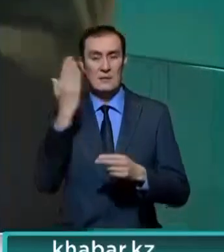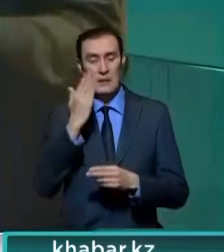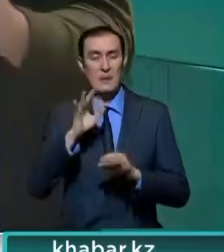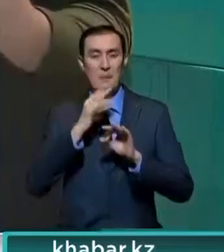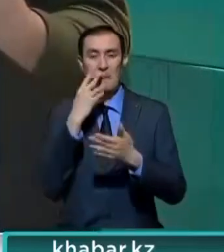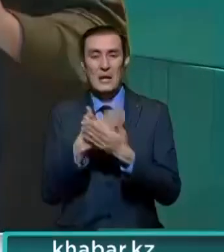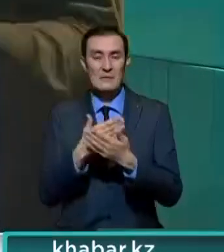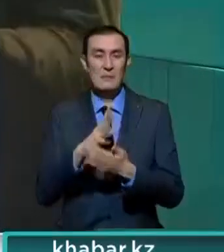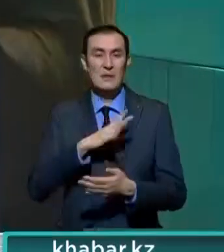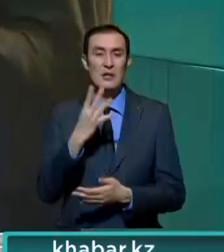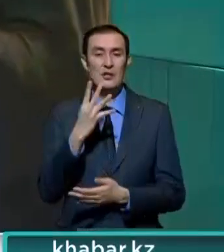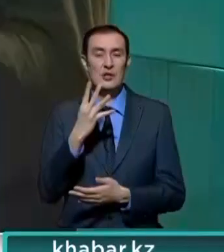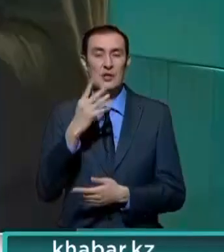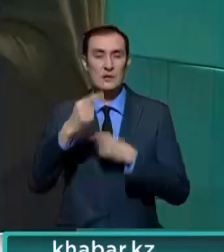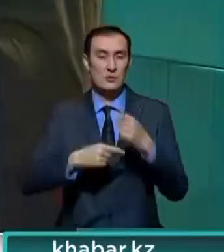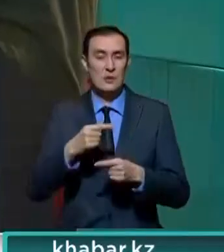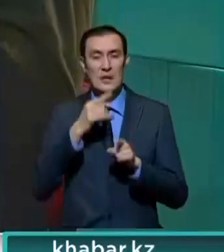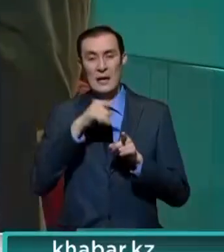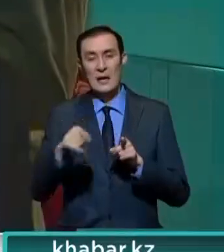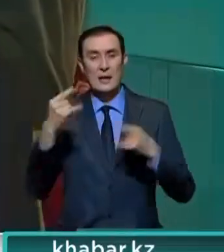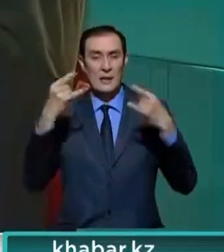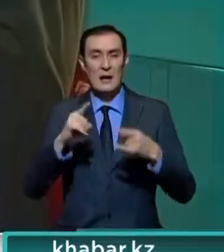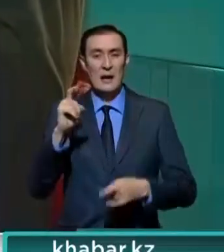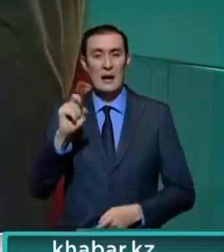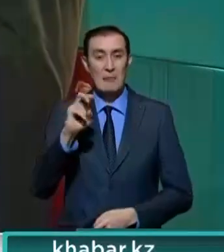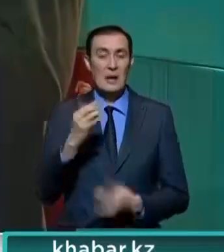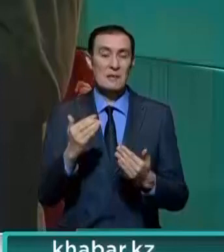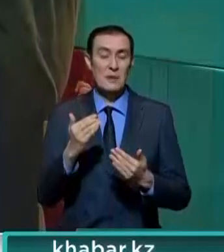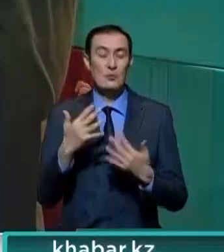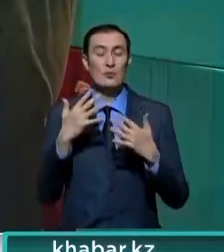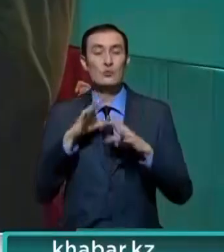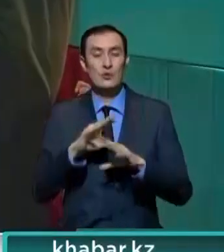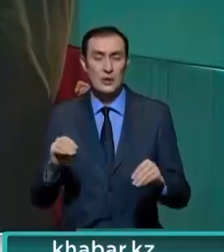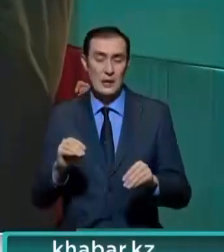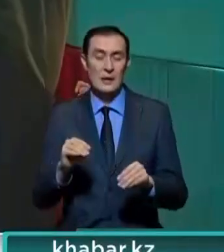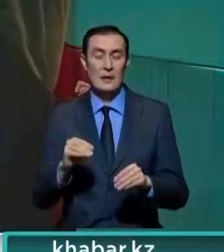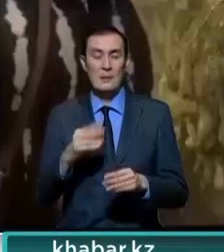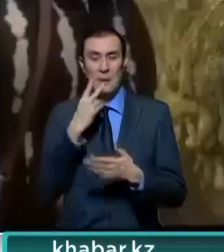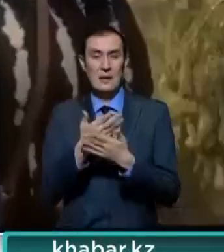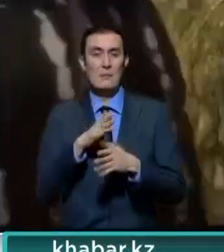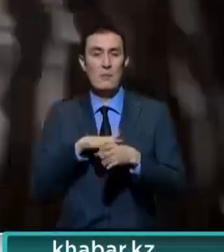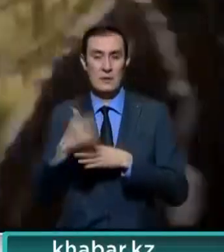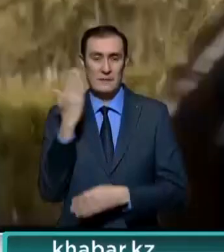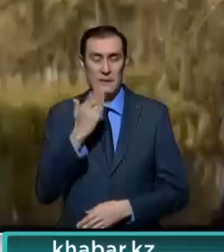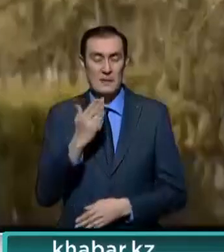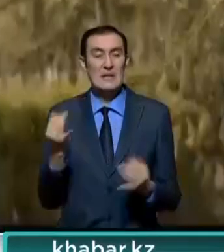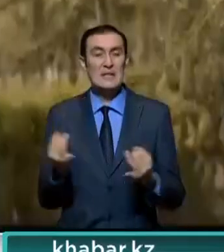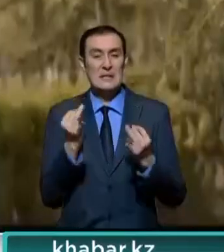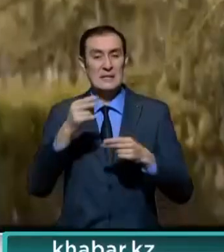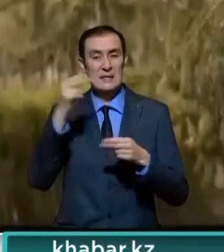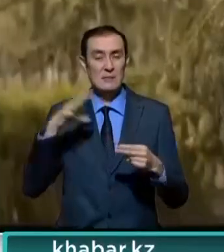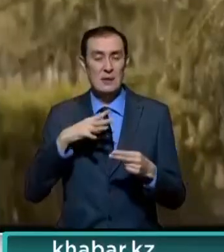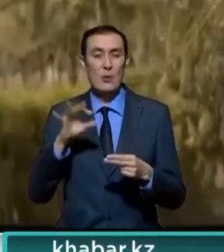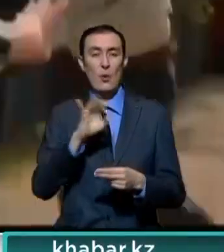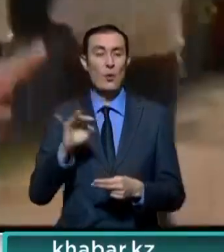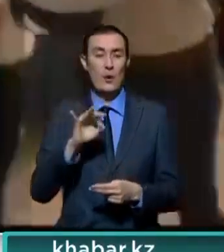мы показывали 4 сезона на телеканале «Хабар», но сейчас уже вышли за рамки домашнего экрана. Интрига фильма закручена